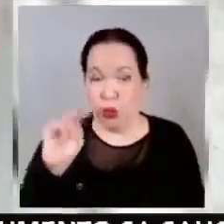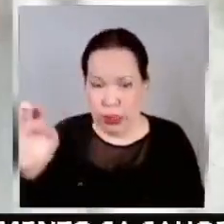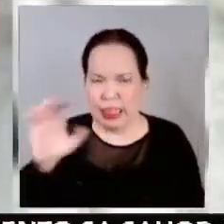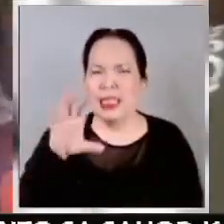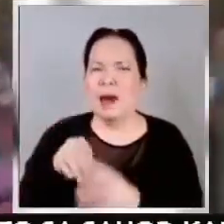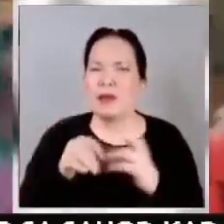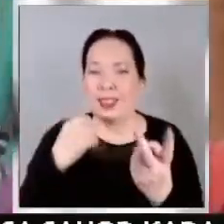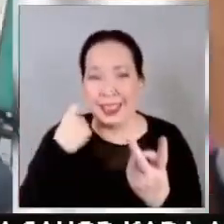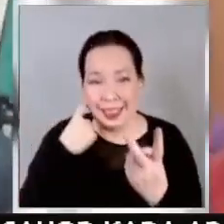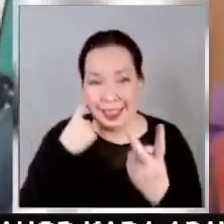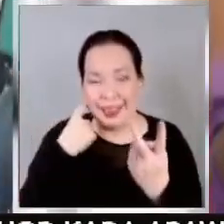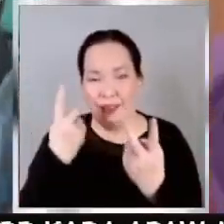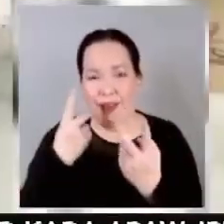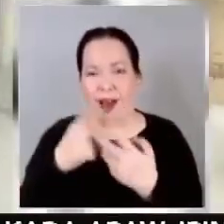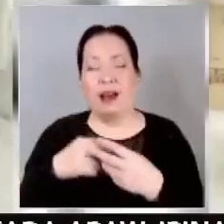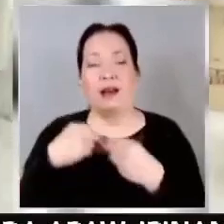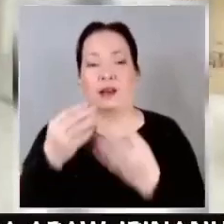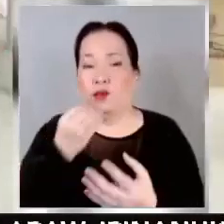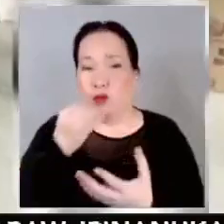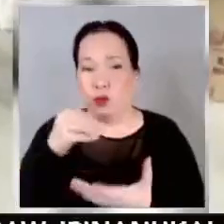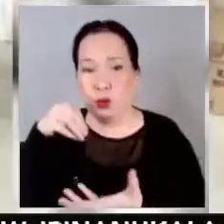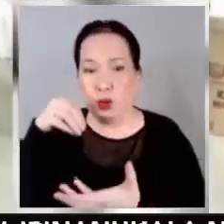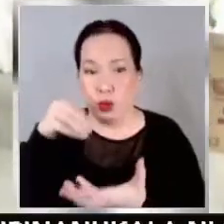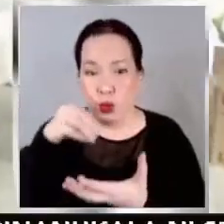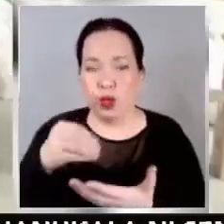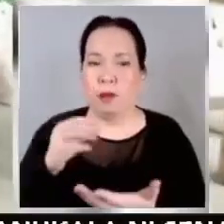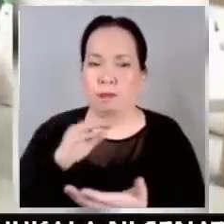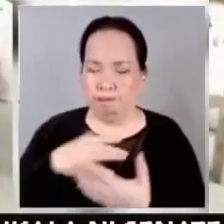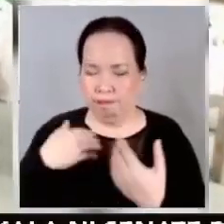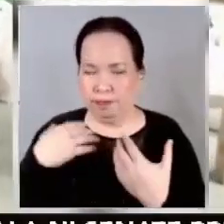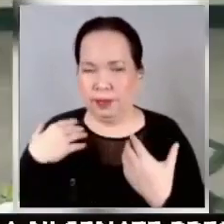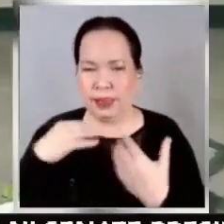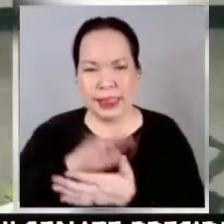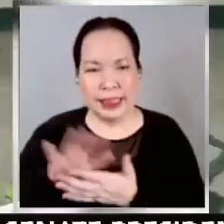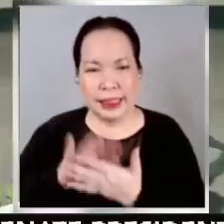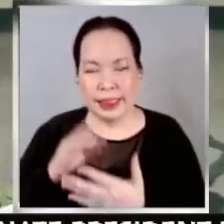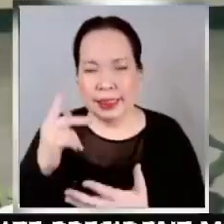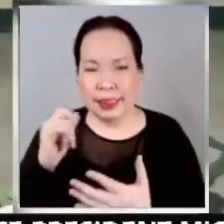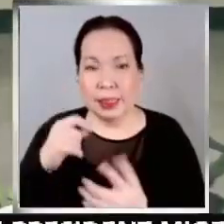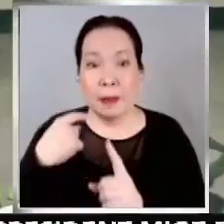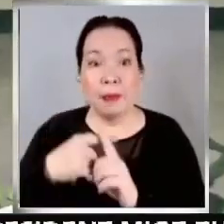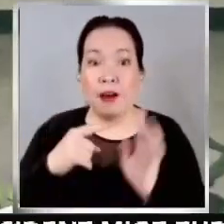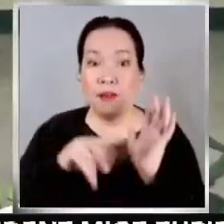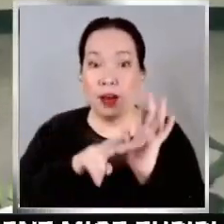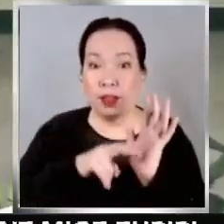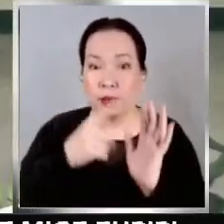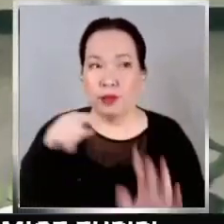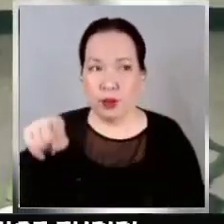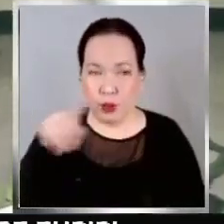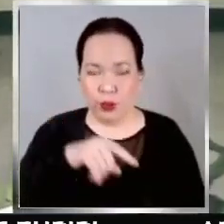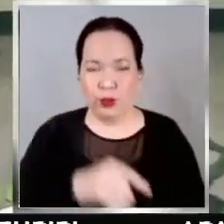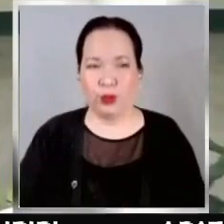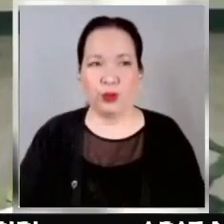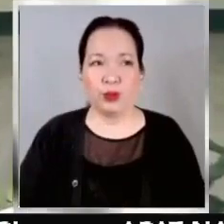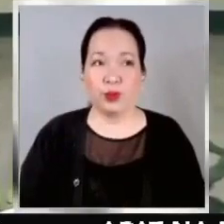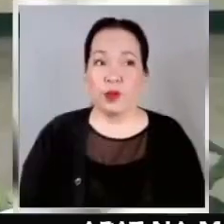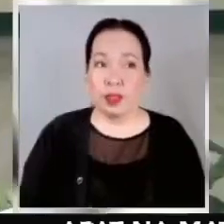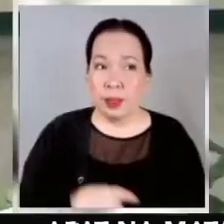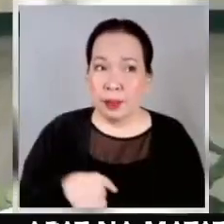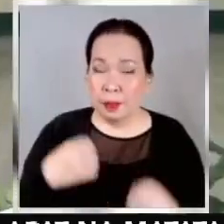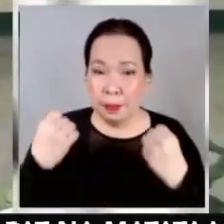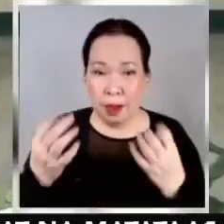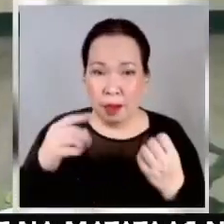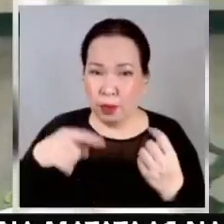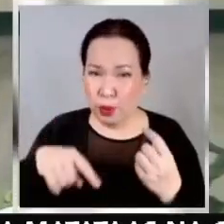tayo ng food packs, hygiene kits, at vitamins para sa kanila. Marami tayo sa ating mga kababayan na hindi nila alam na tumataas ang